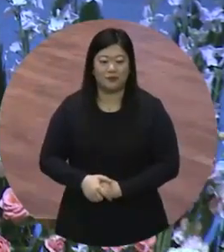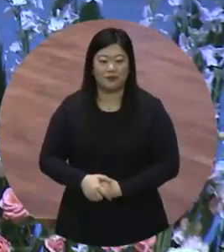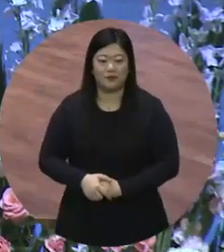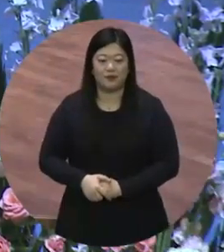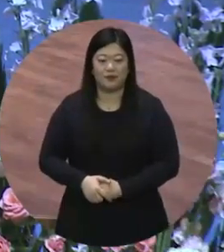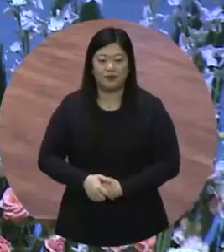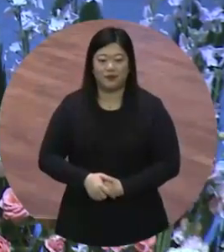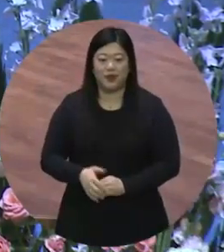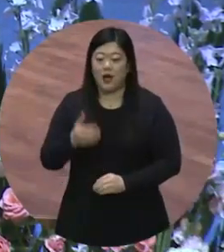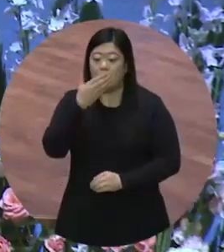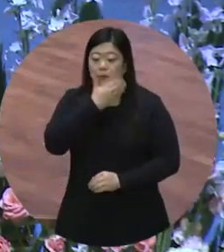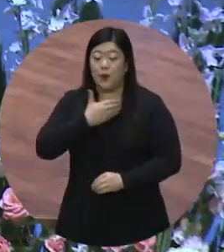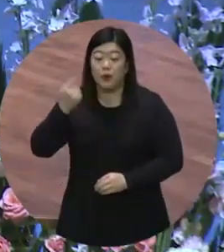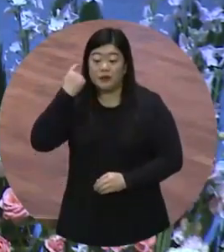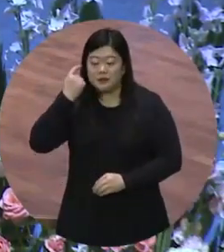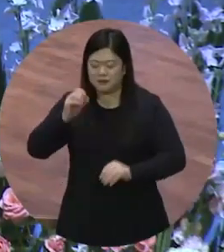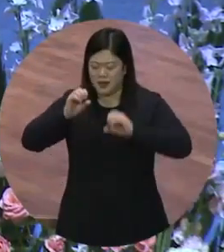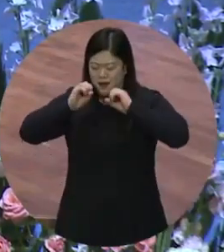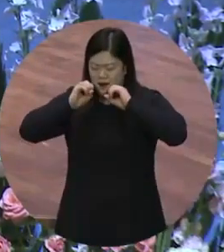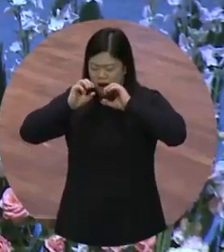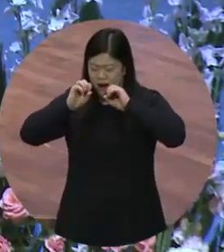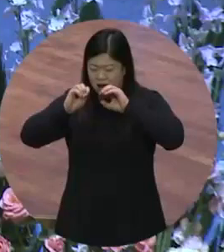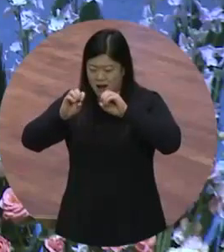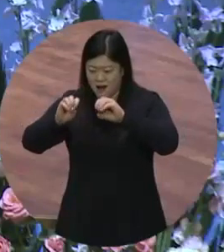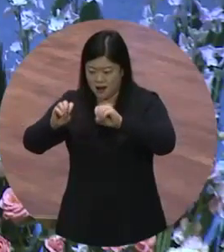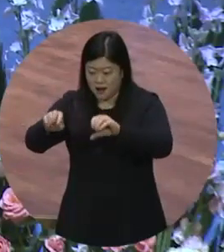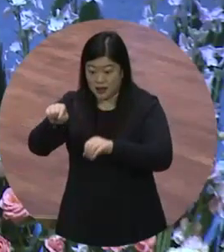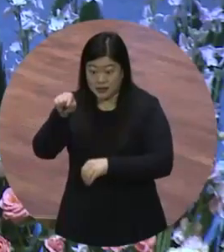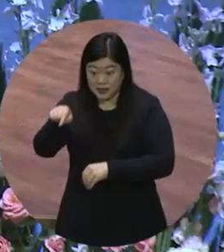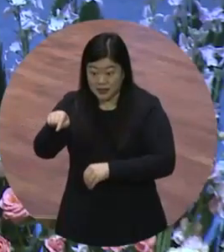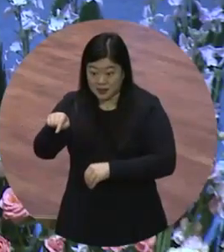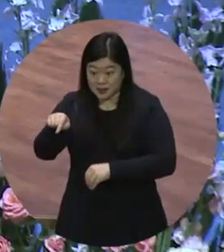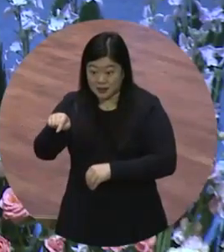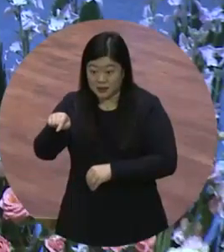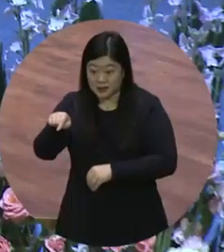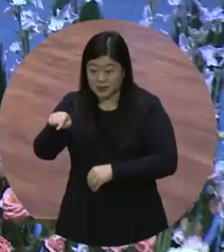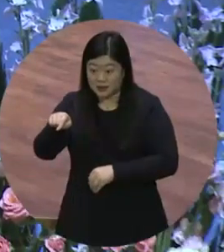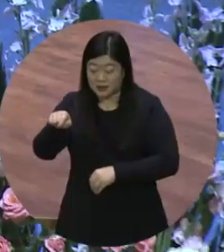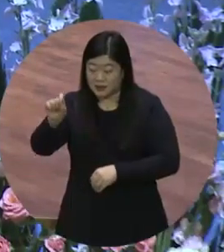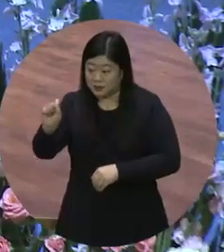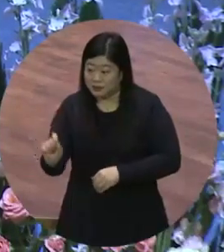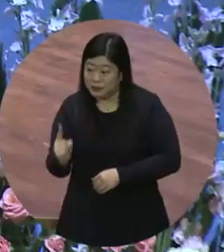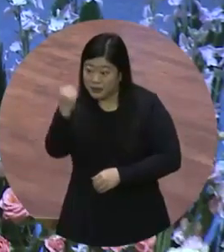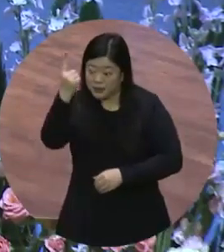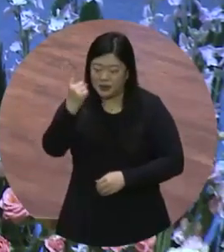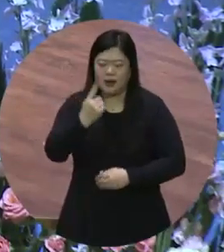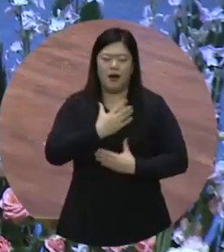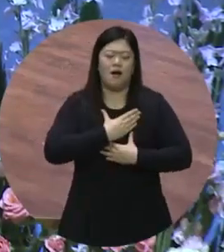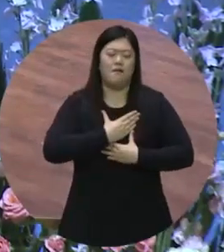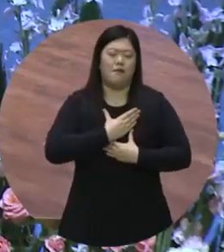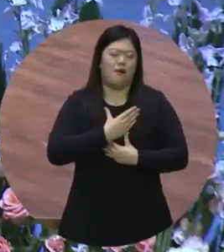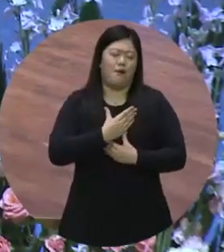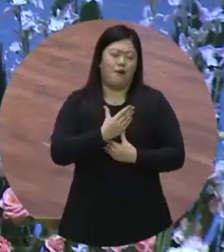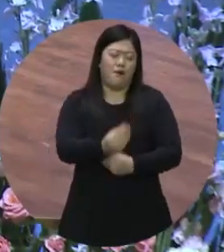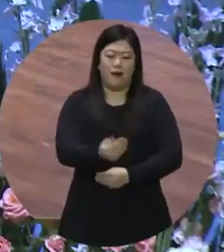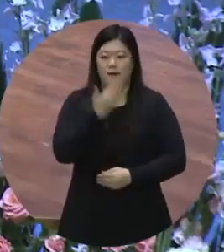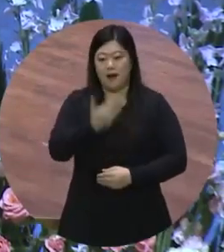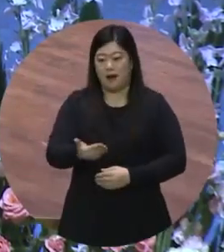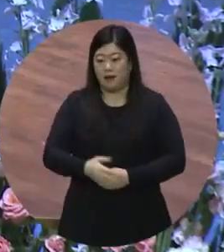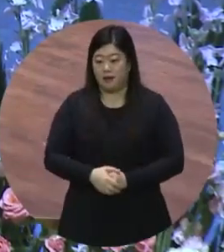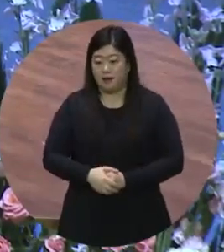복음 전파만이 참 평화 실현의 유일한 길이다 그랬어요.